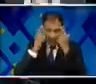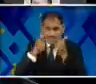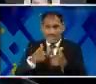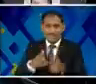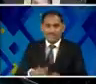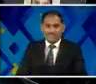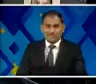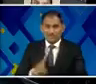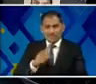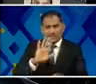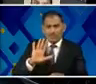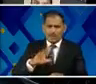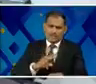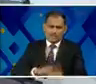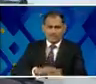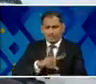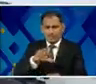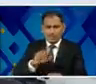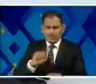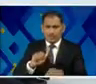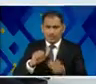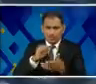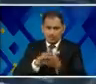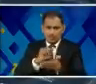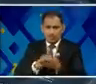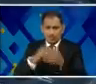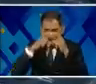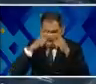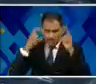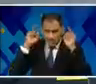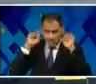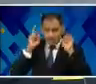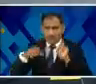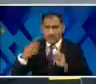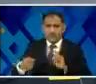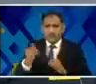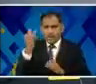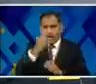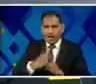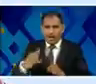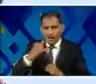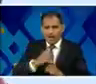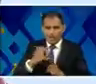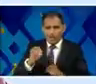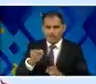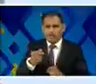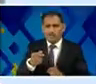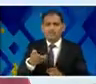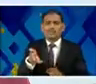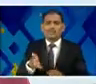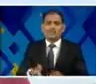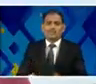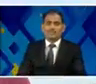ഞാനാണെന്നുള്ളത്. വെറും 15 മിനിറ്റ് കൊണ്ട് ഒരാൾക്ക് സ്വന്തം മുഖം പ്രിന്റ് ചെയ്ത മാസ്കുമായി പോകാം. 60 രൂപയാണ് ഇപ്പോൾ മാസ്കിന്